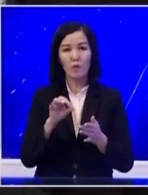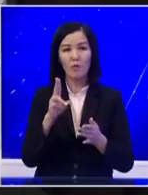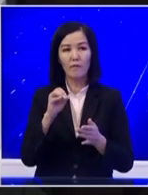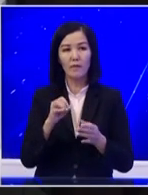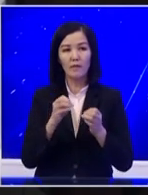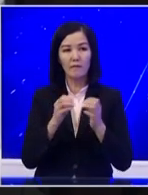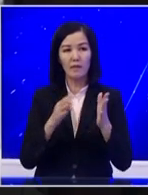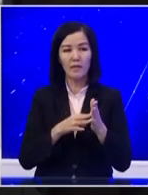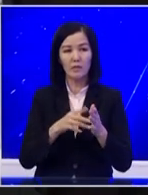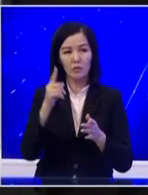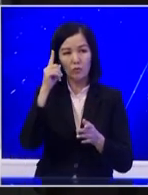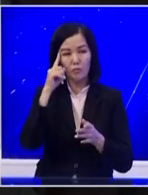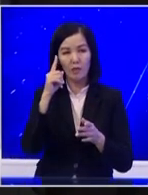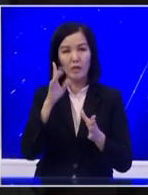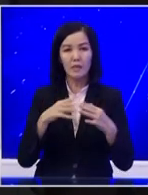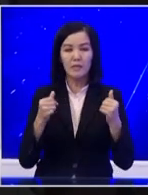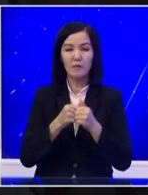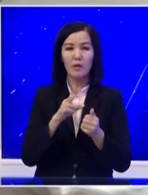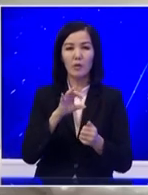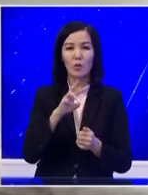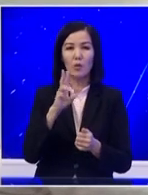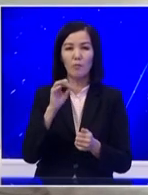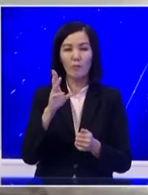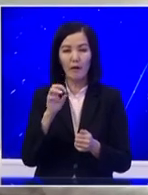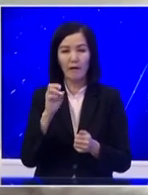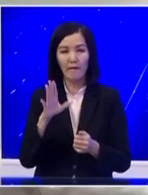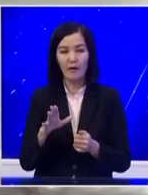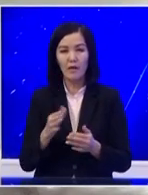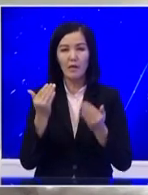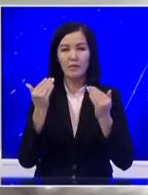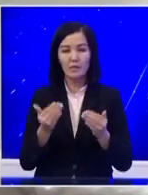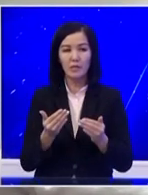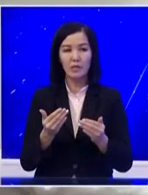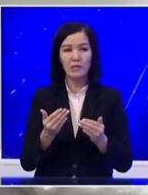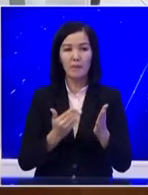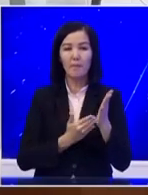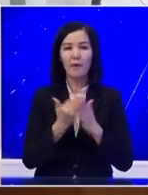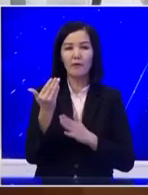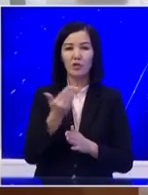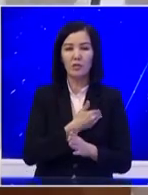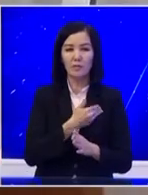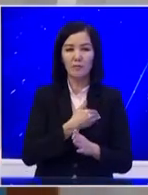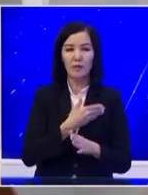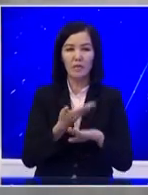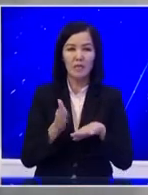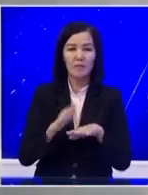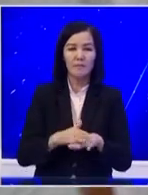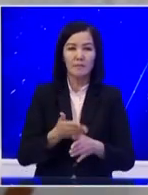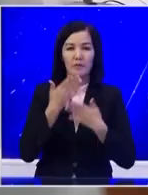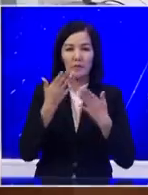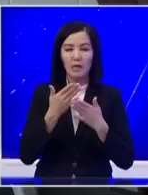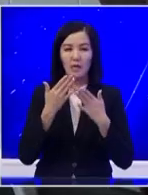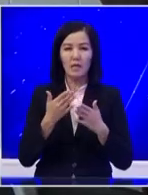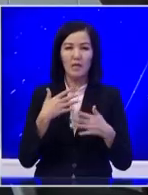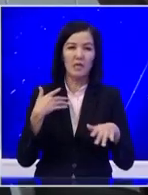COVID-19. Именно так считала семья Токпаевых, пока неотвратимая болезнь не настигла их самих. Повышенная температура, затрудненное дыхание и